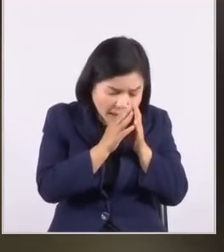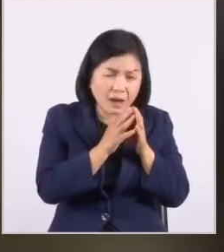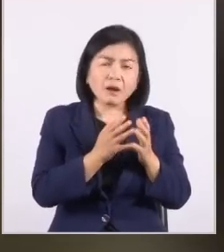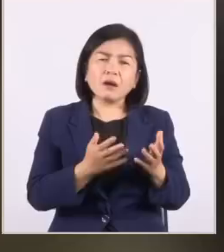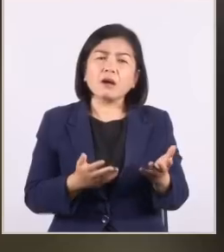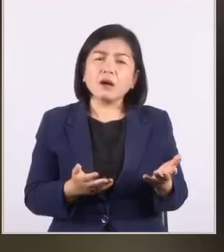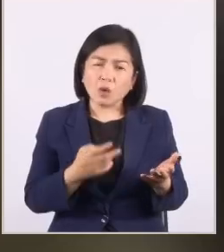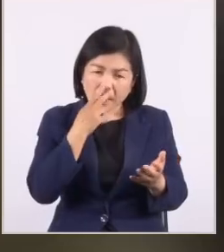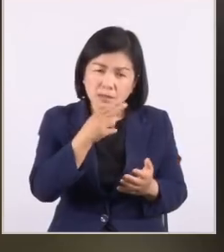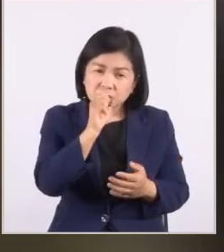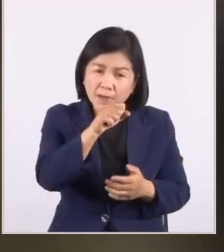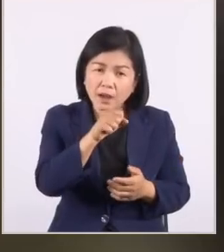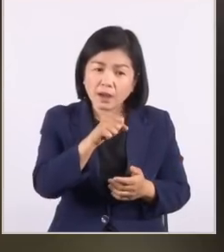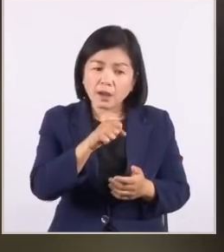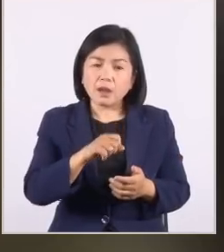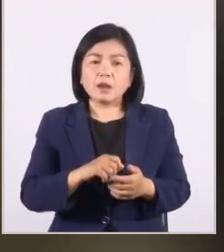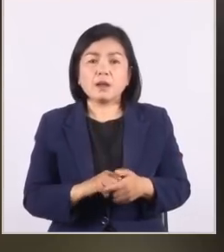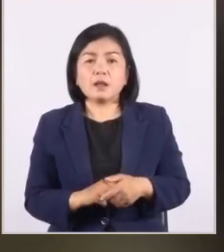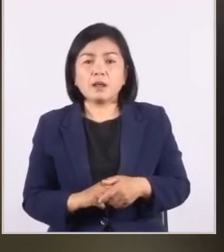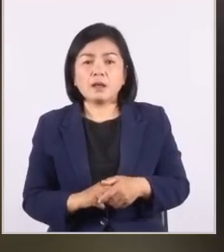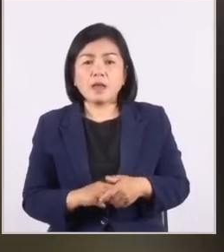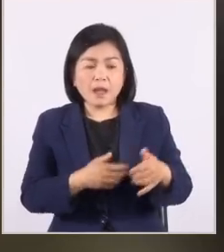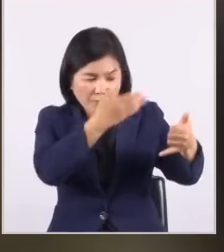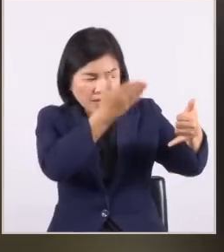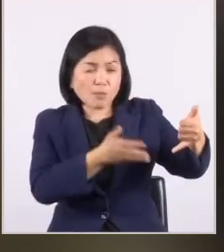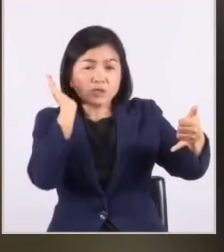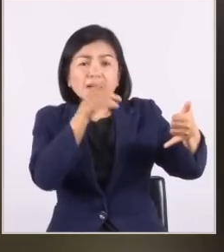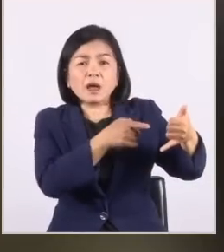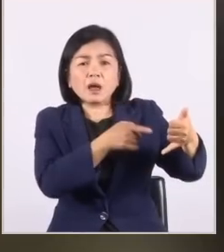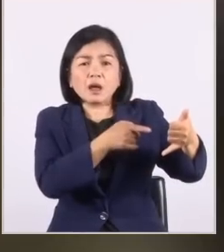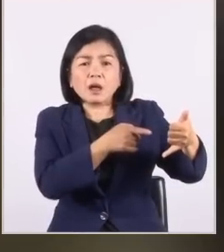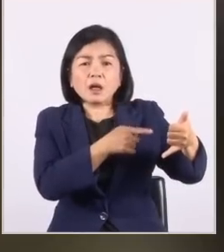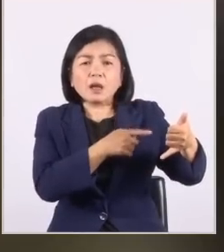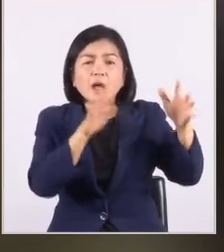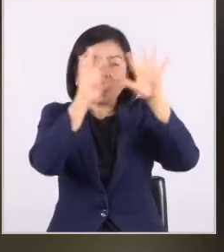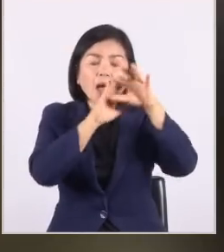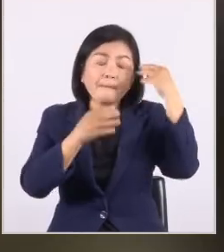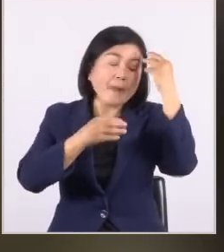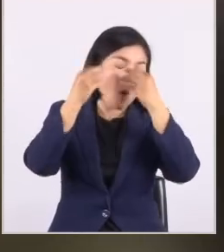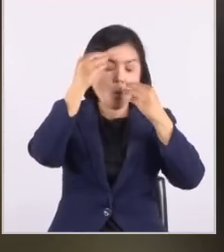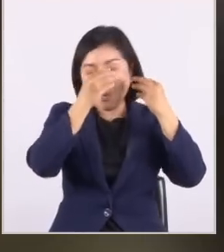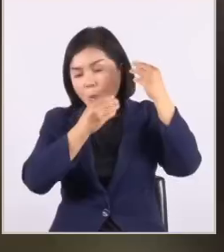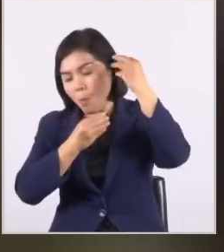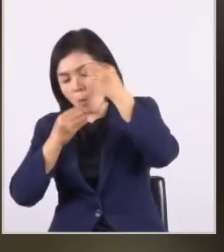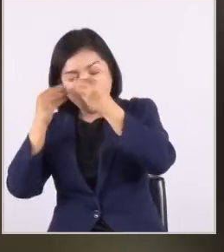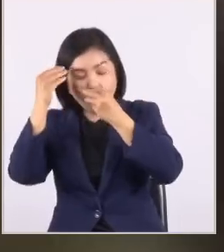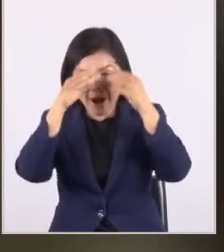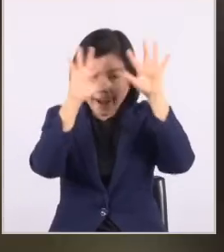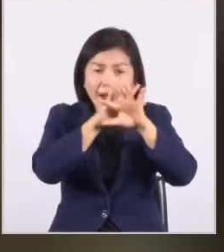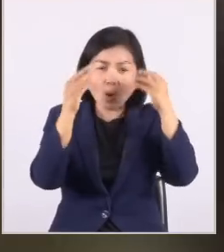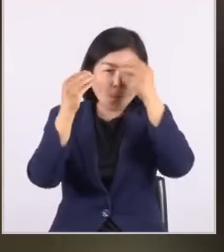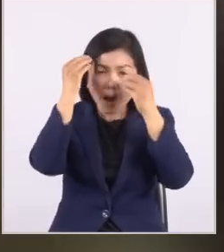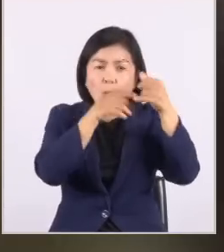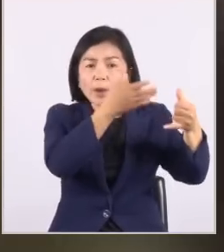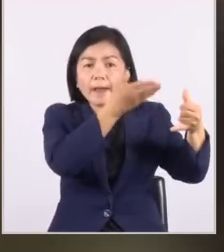สักครู่ก็เห็นใช่ไหมคะ ครับ เออแล้วก็เห็นพฤติกรรมไหมดูอ้อแอนะคะดูเมาเมา เสียงบี ้เออเห